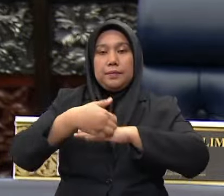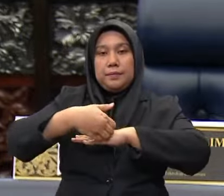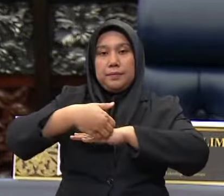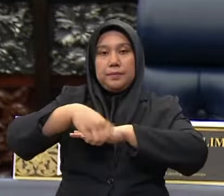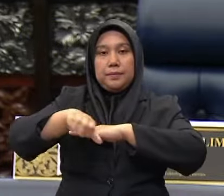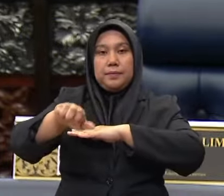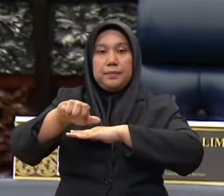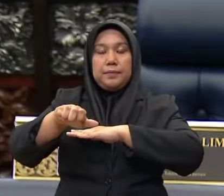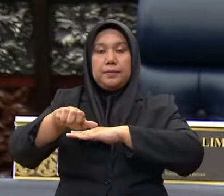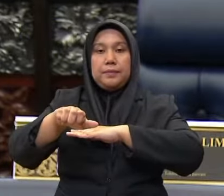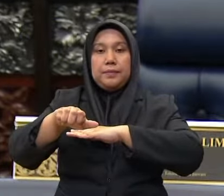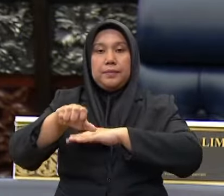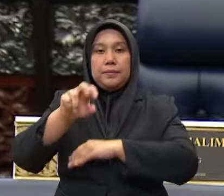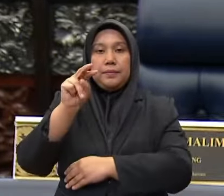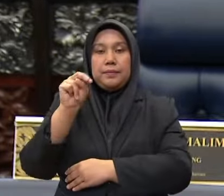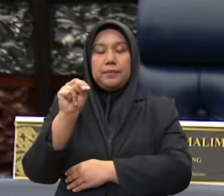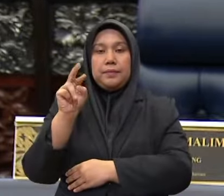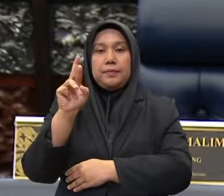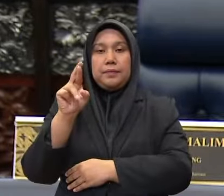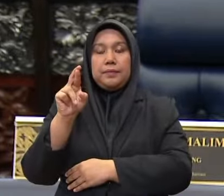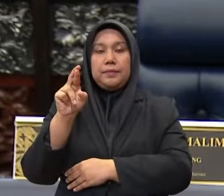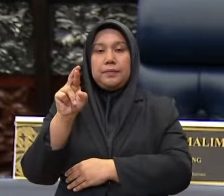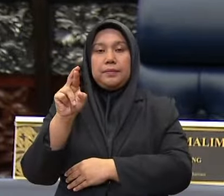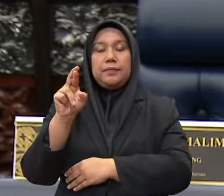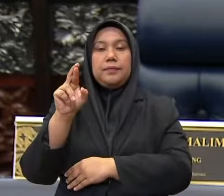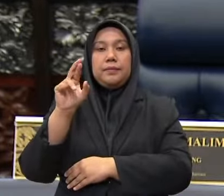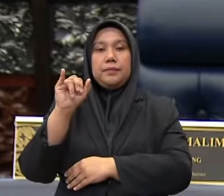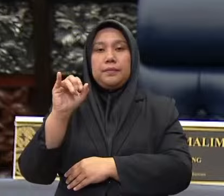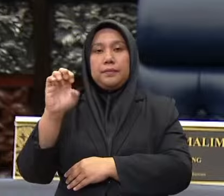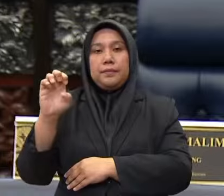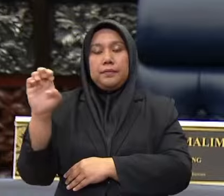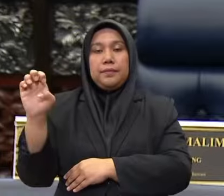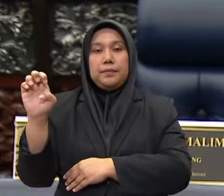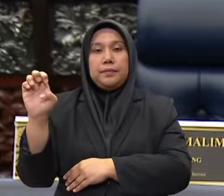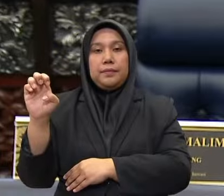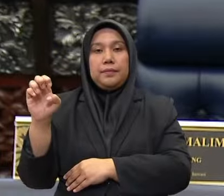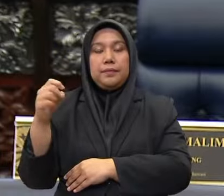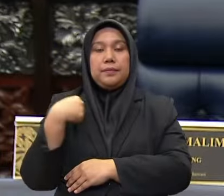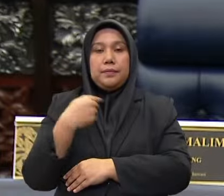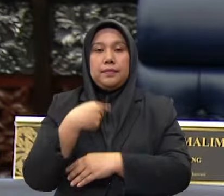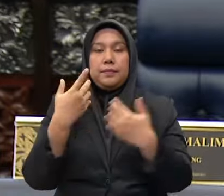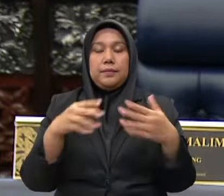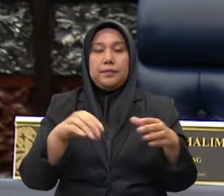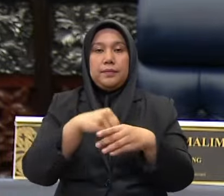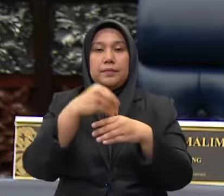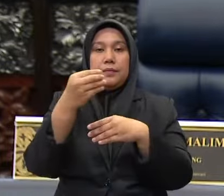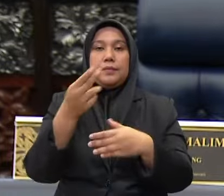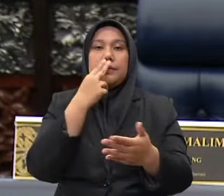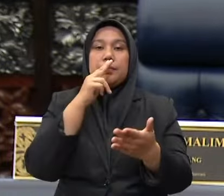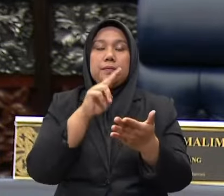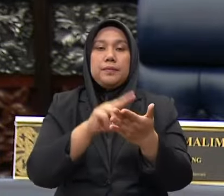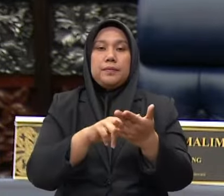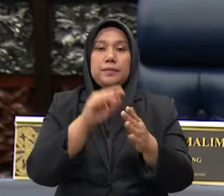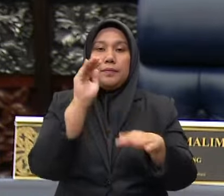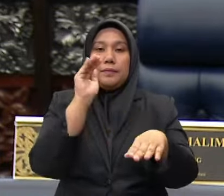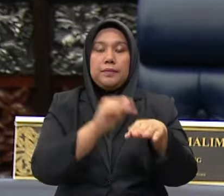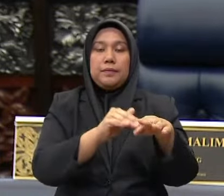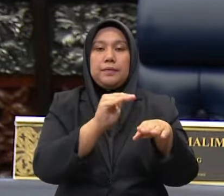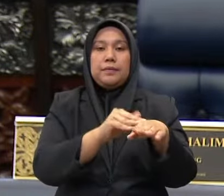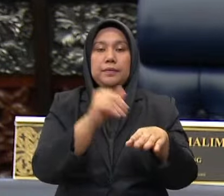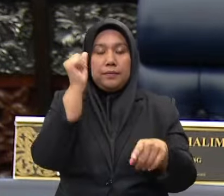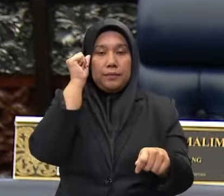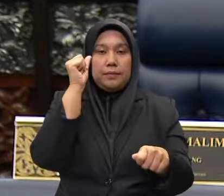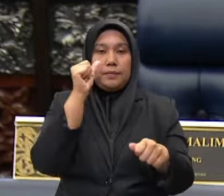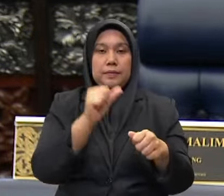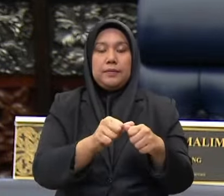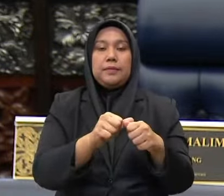pengeksportan nrre dan kita telah mengeluarkan satu lagi surat peringatan kepada kerajaan Negeri